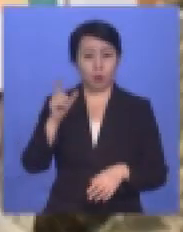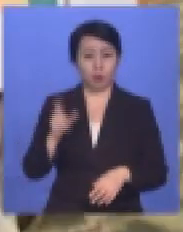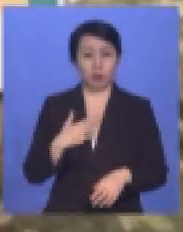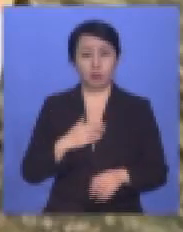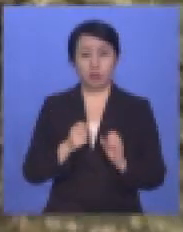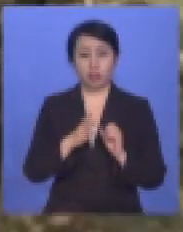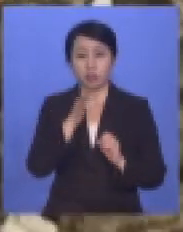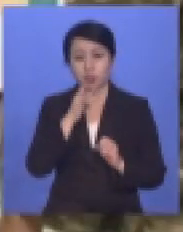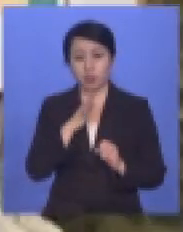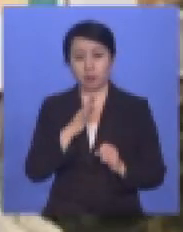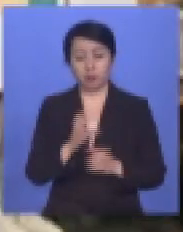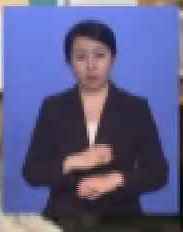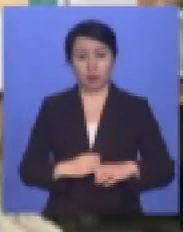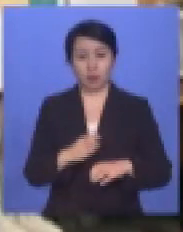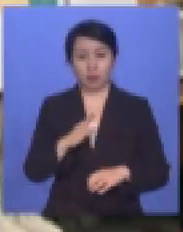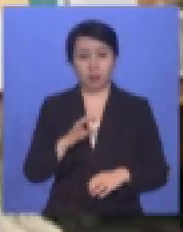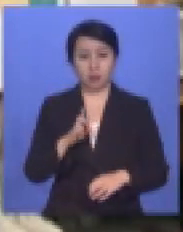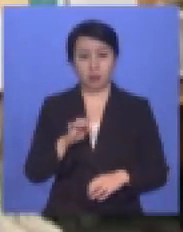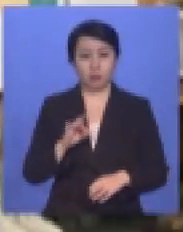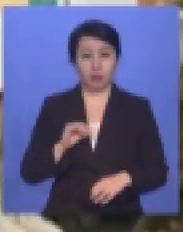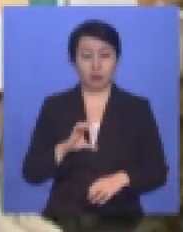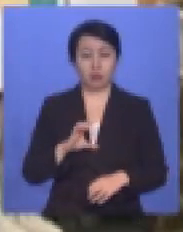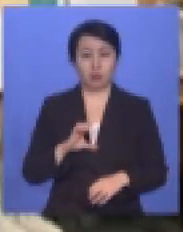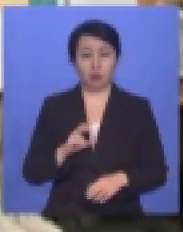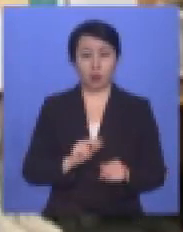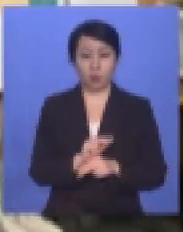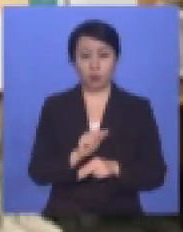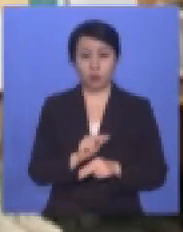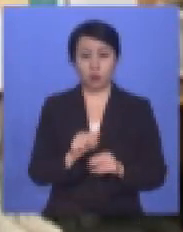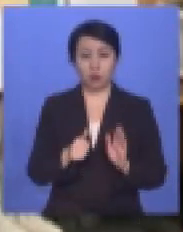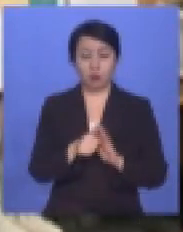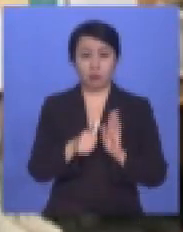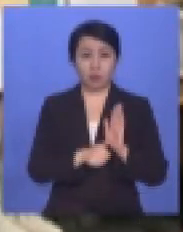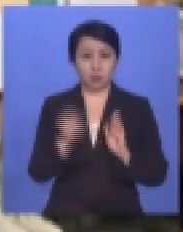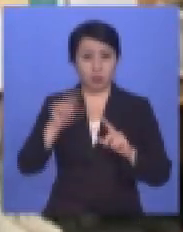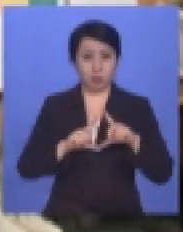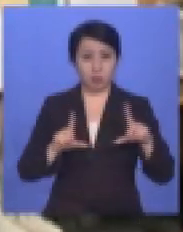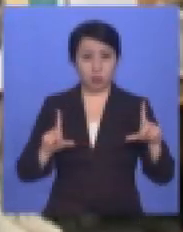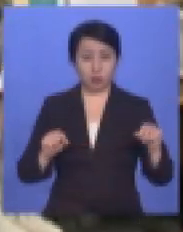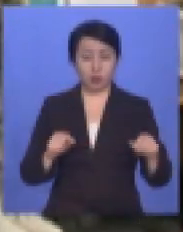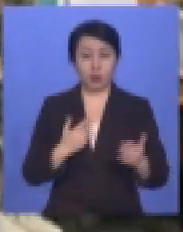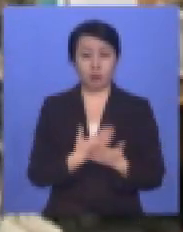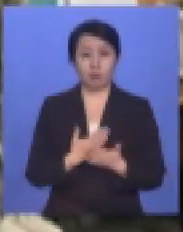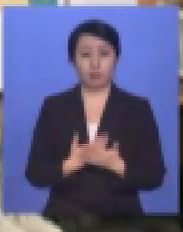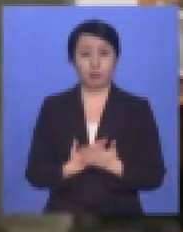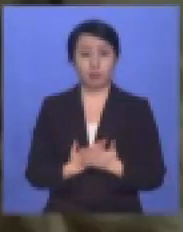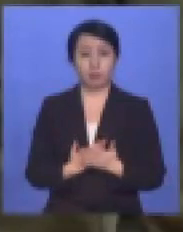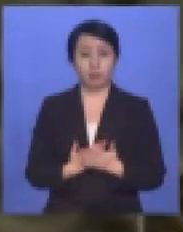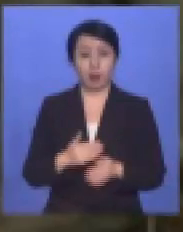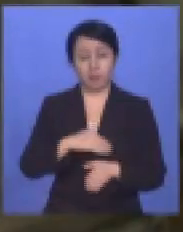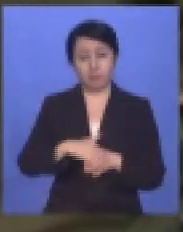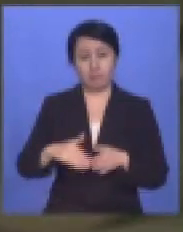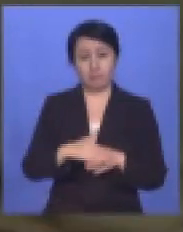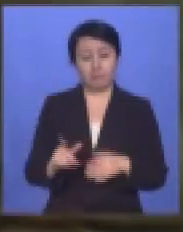14 лет. Я из клуба «ЖАС Сарбас», учусь в 16-й школе. Я представляюсь из себя